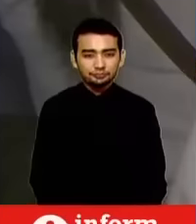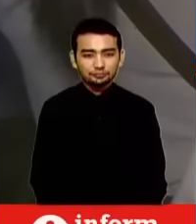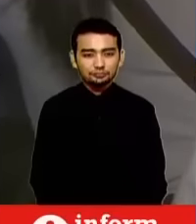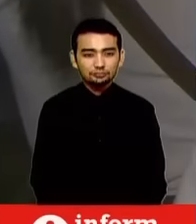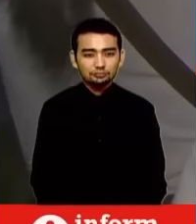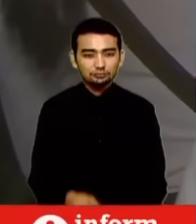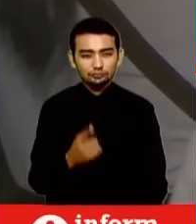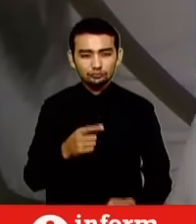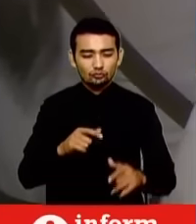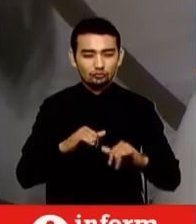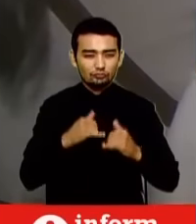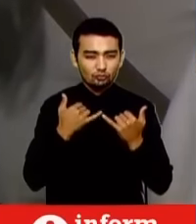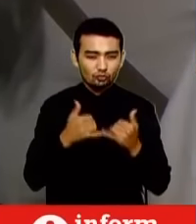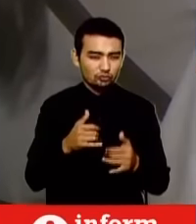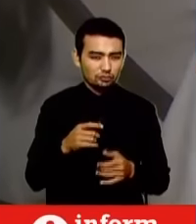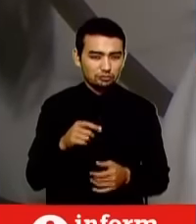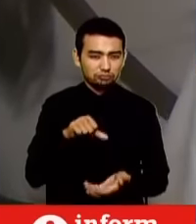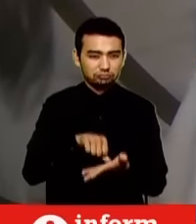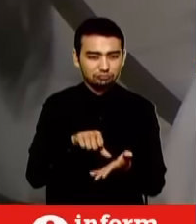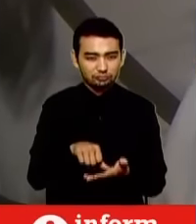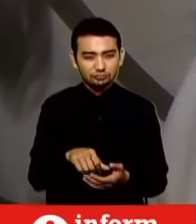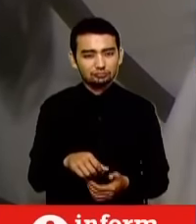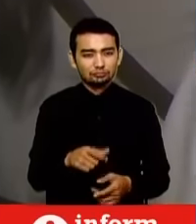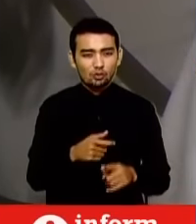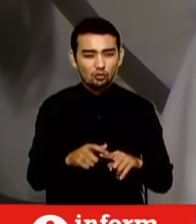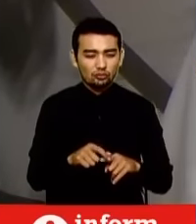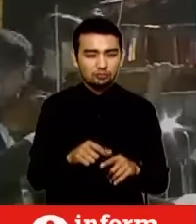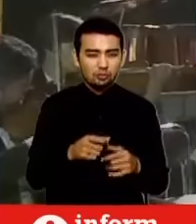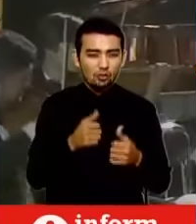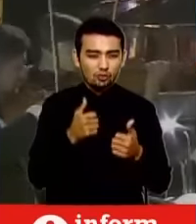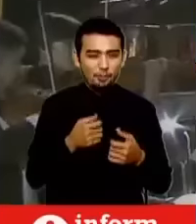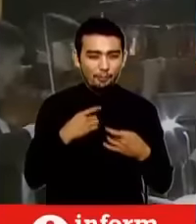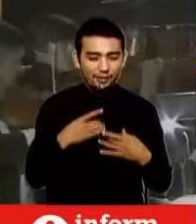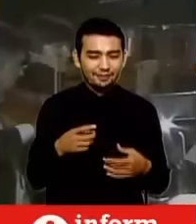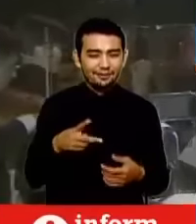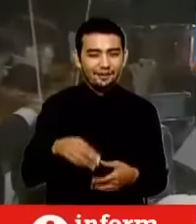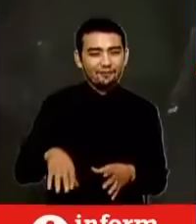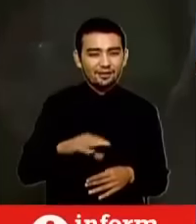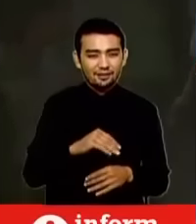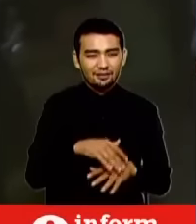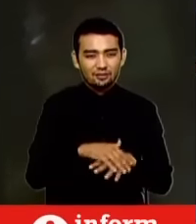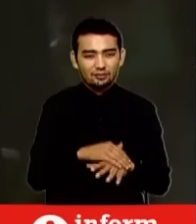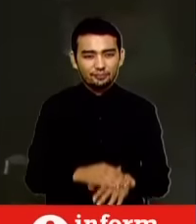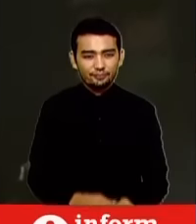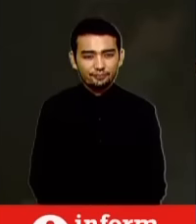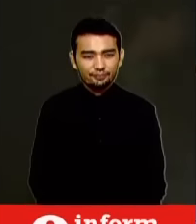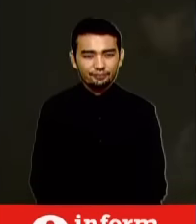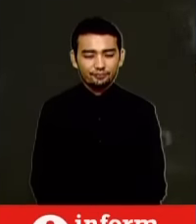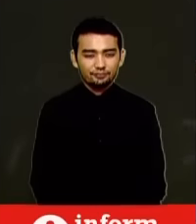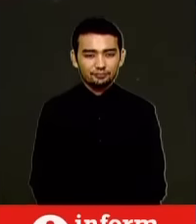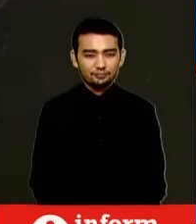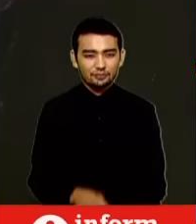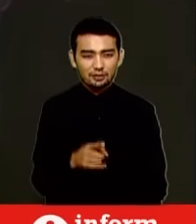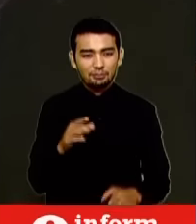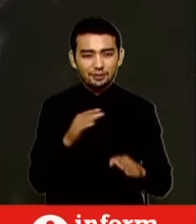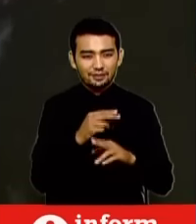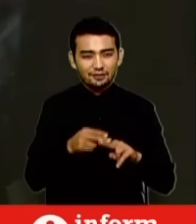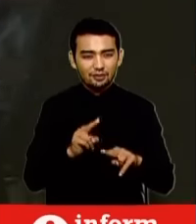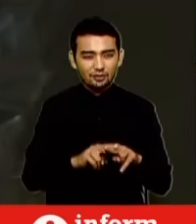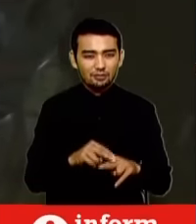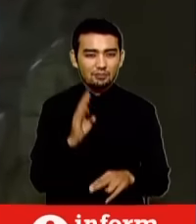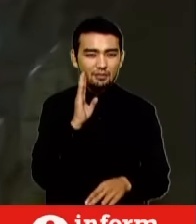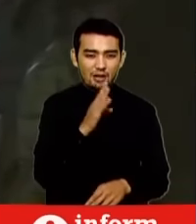просто чудесное выступление, замечательный праздник для всех горожан. Это песни, на которых мы все выросли, которые пели нам